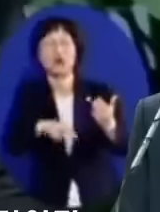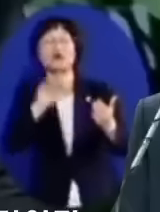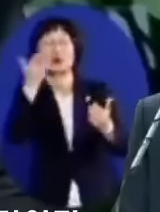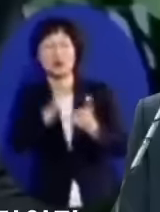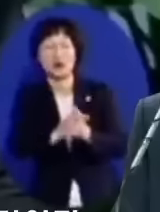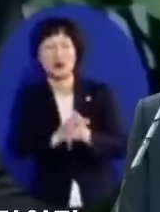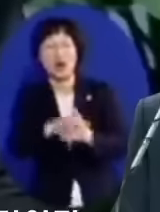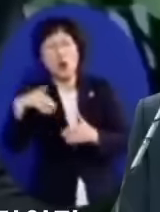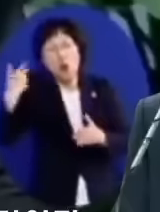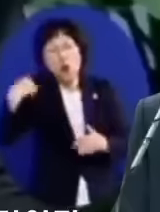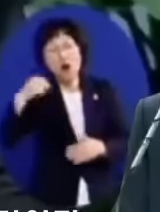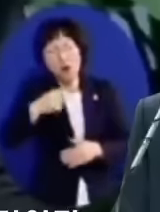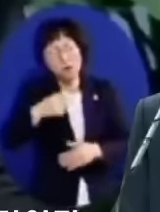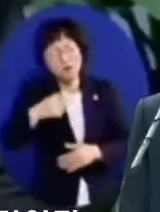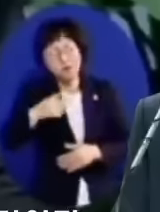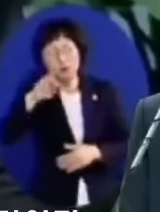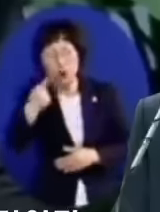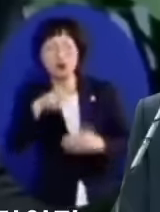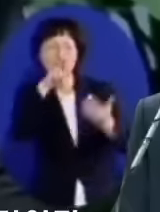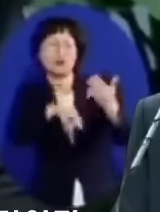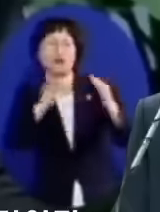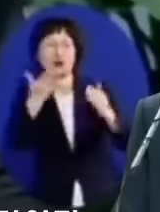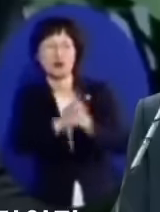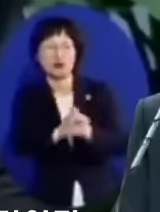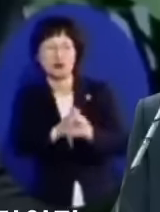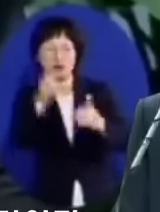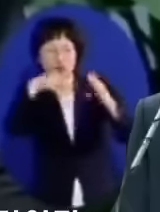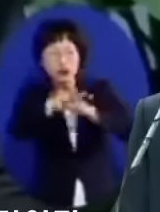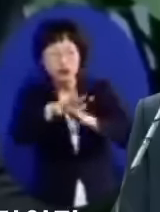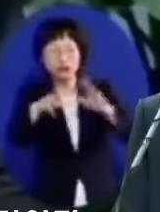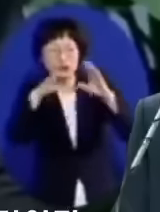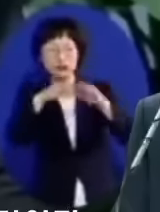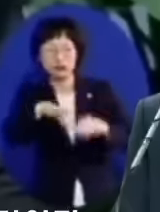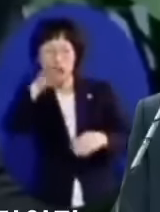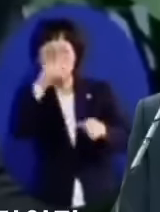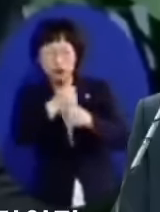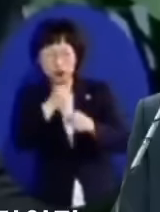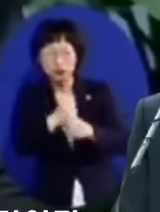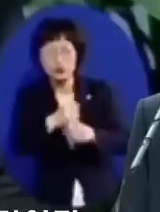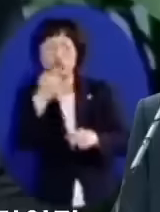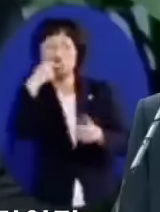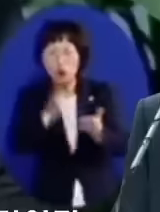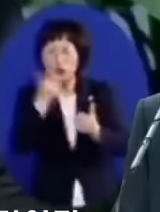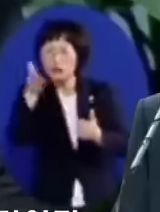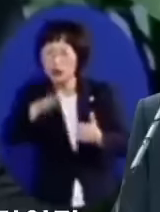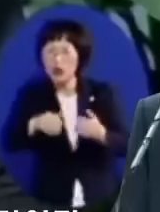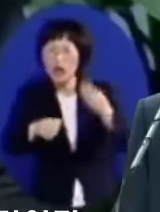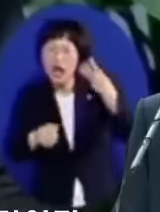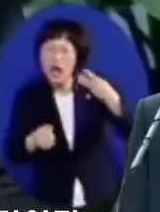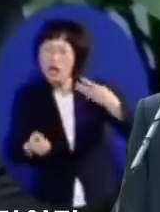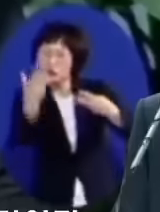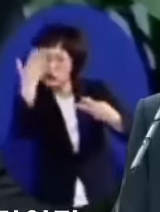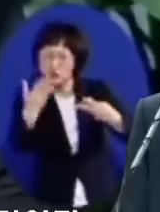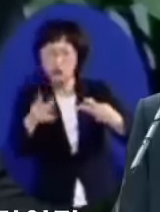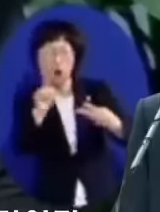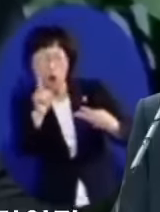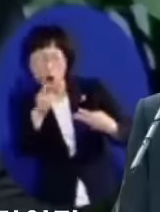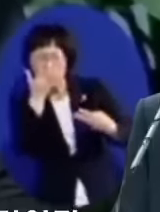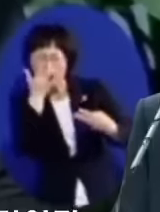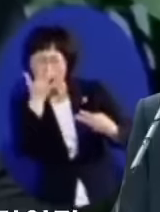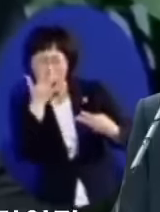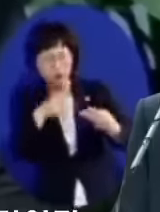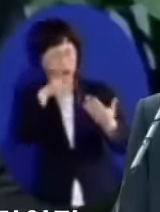몰라도 읽어야 돼요. 창세기 출애굽기는 좀 쉬운데 레위기에 들어가면 제사 예식에 대해서 아 읽는 것이